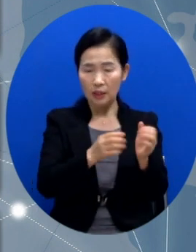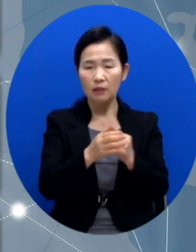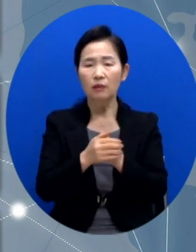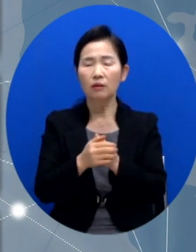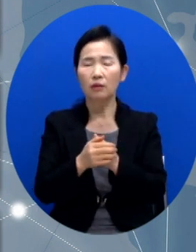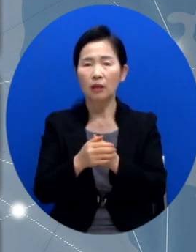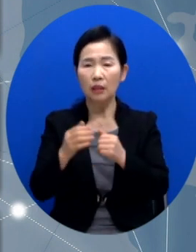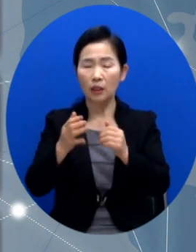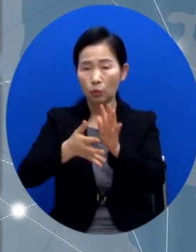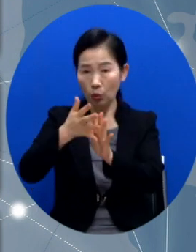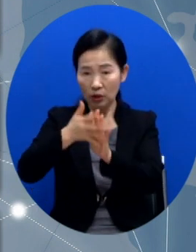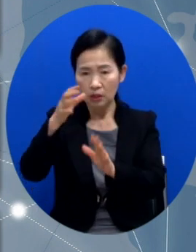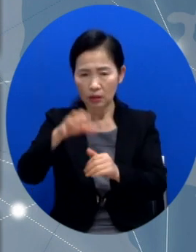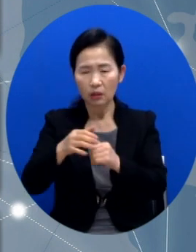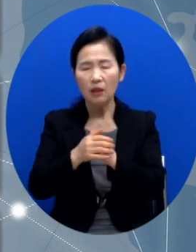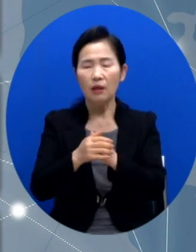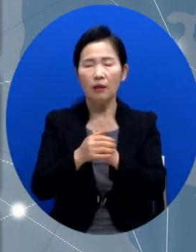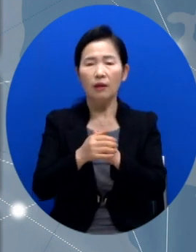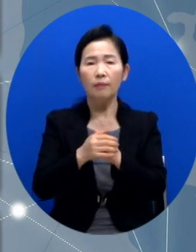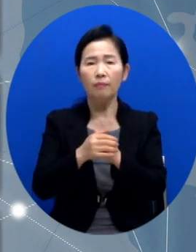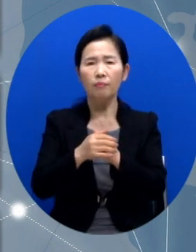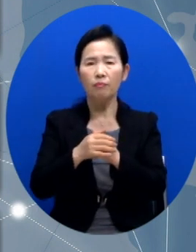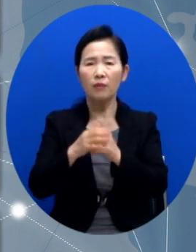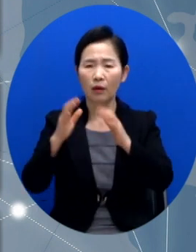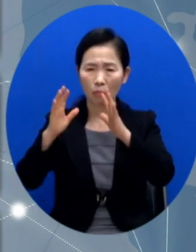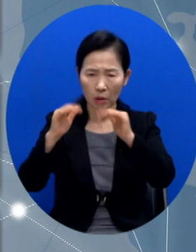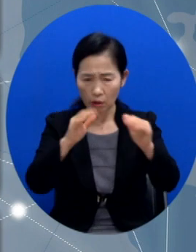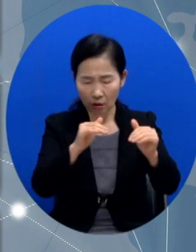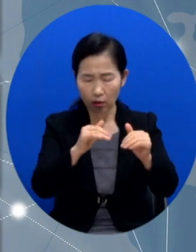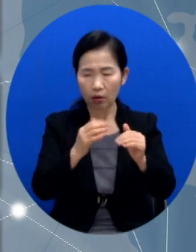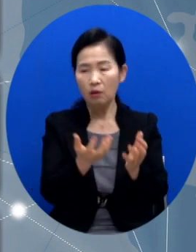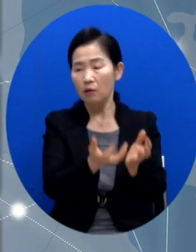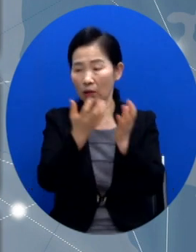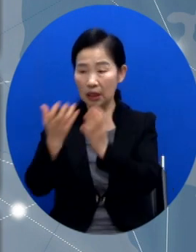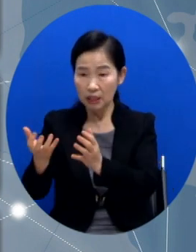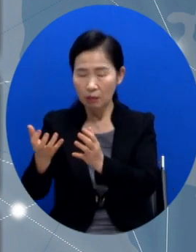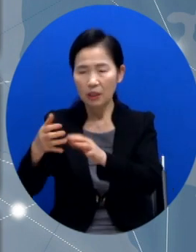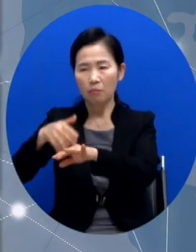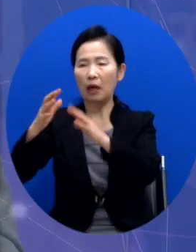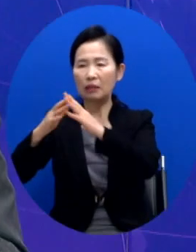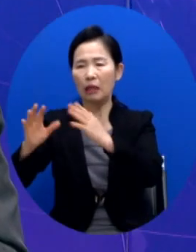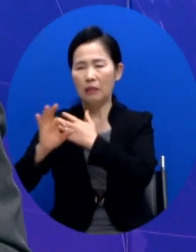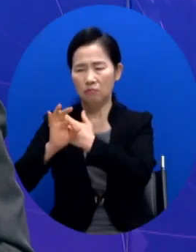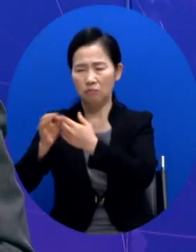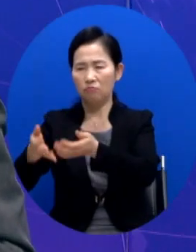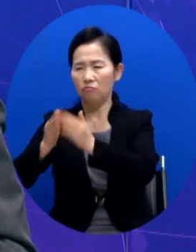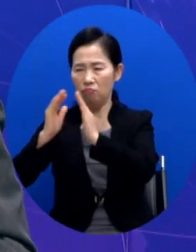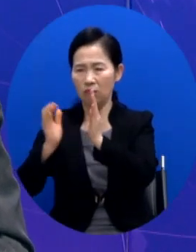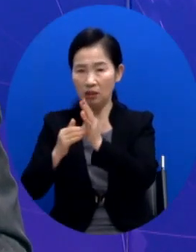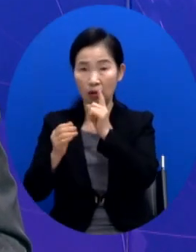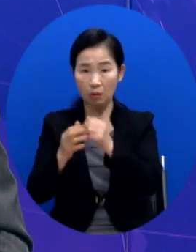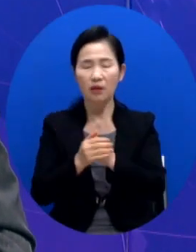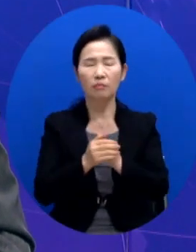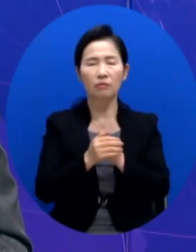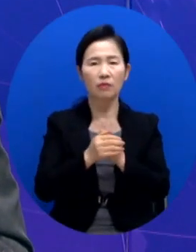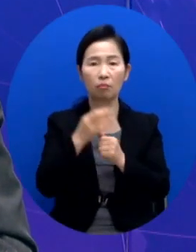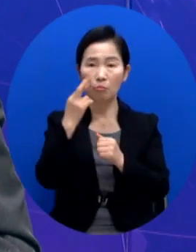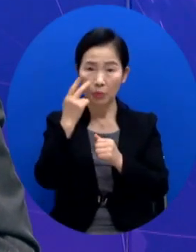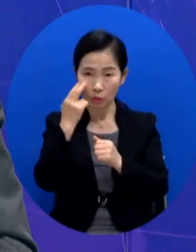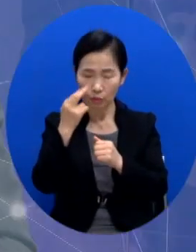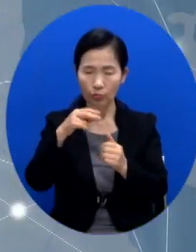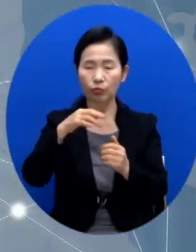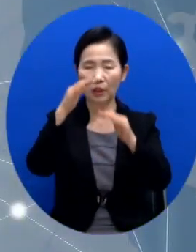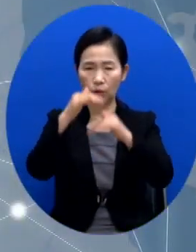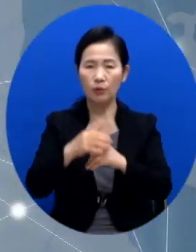페트리냐의 중심부에 이재민을 수용할 500개의 막사를 마련했다고 전했습니다. 마지막으로 미국 살펴보겠습니다.